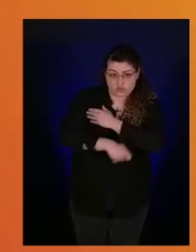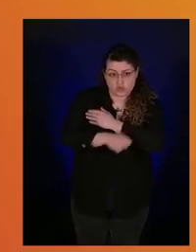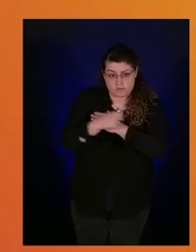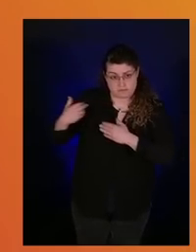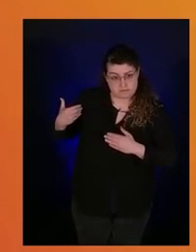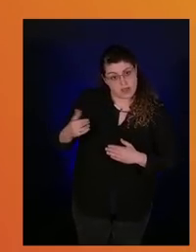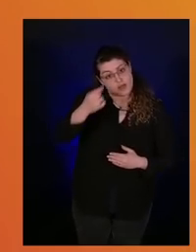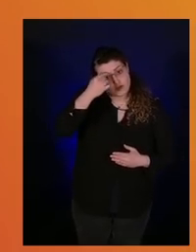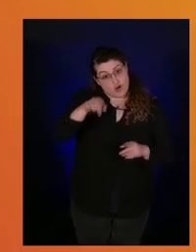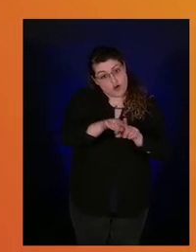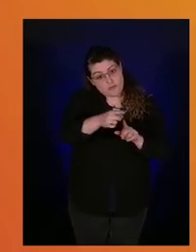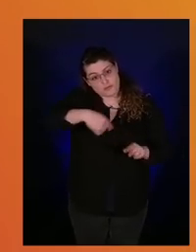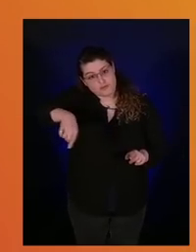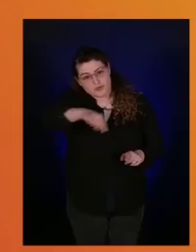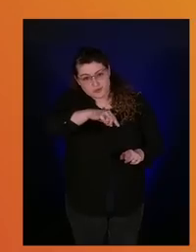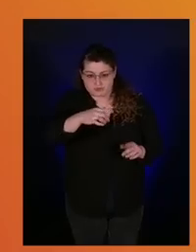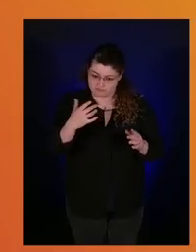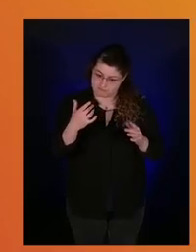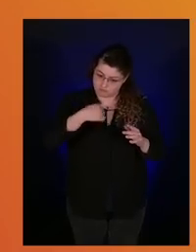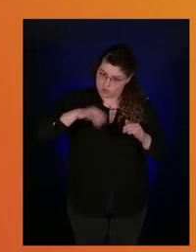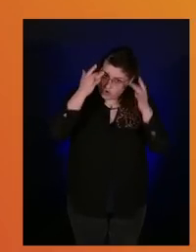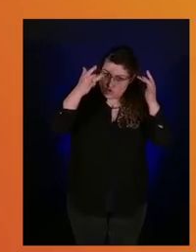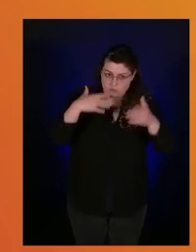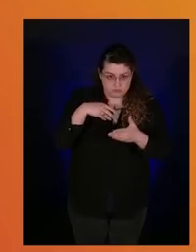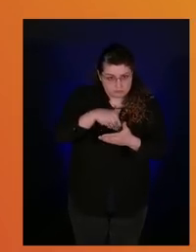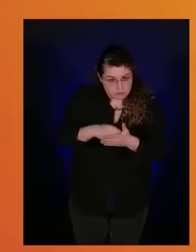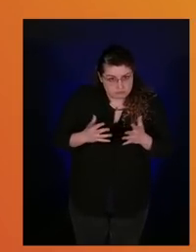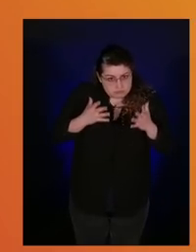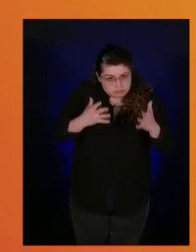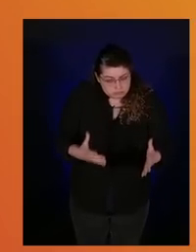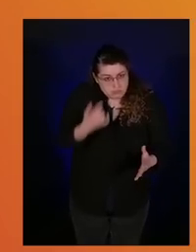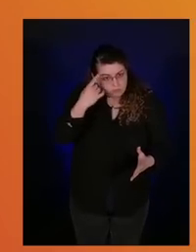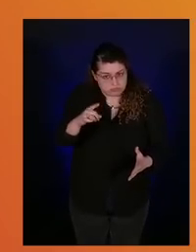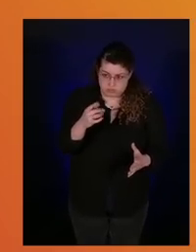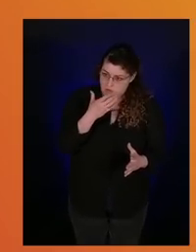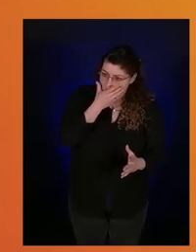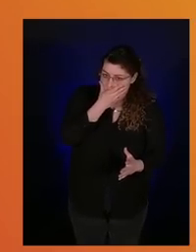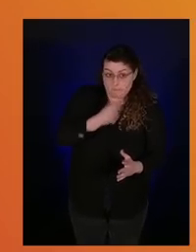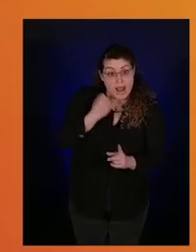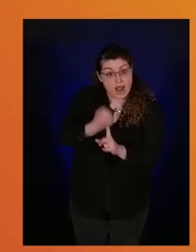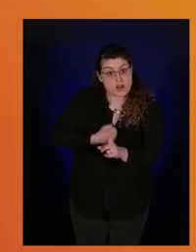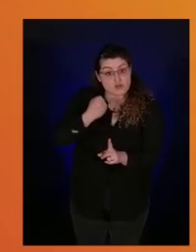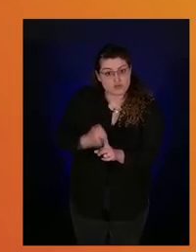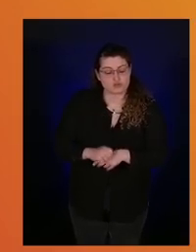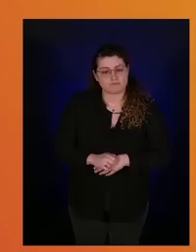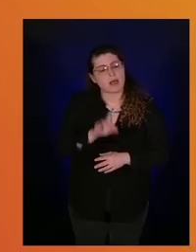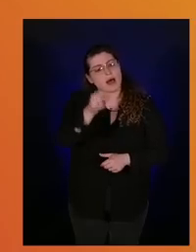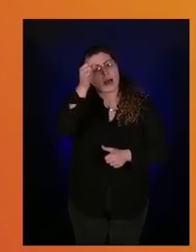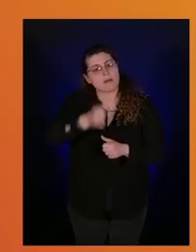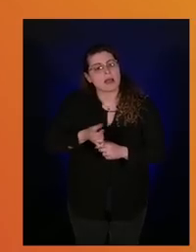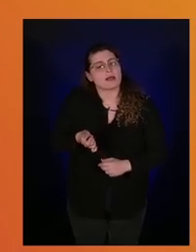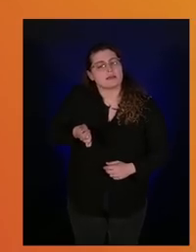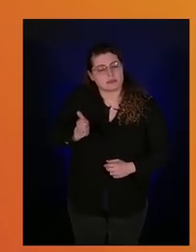tous, nos camarades de la CGT Culture sont engagés dans de très très belles luttes. Pour mémoire, hier,